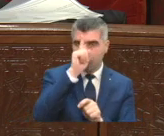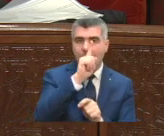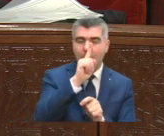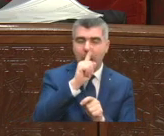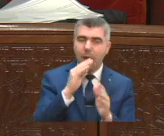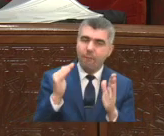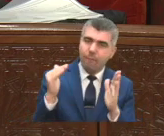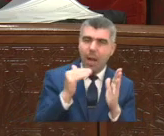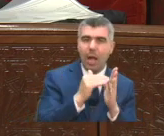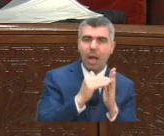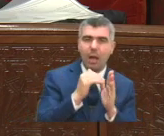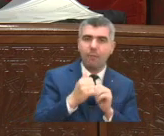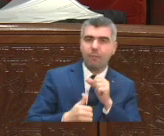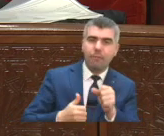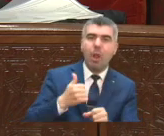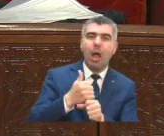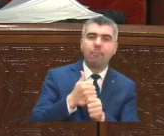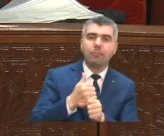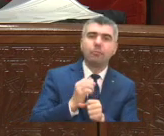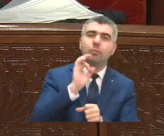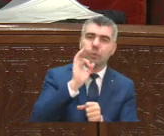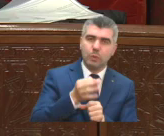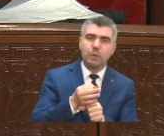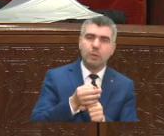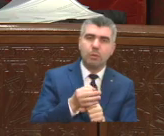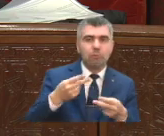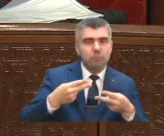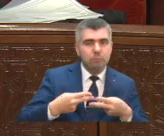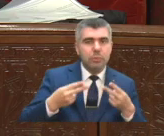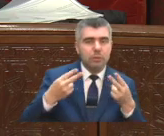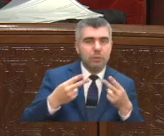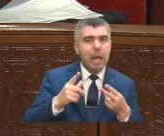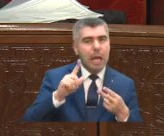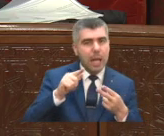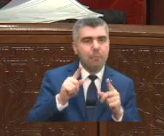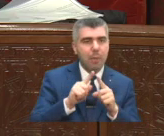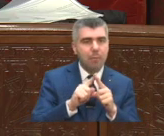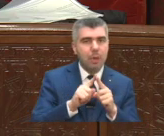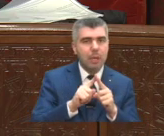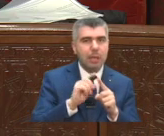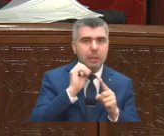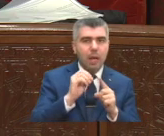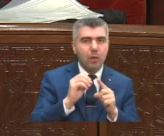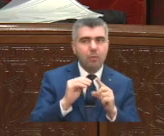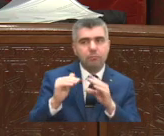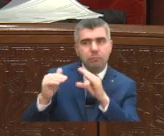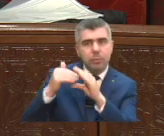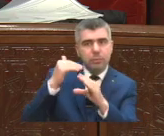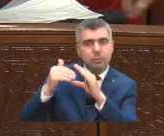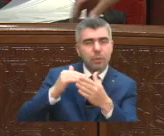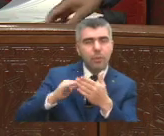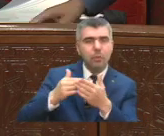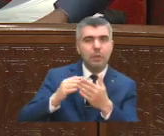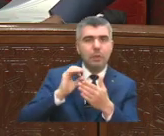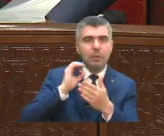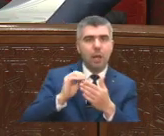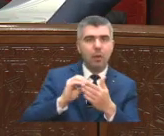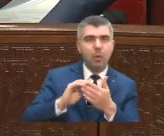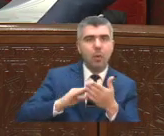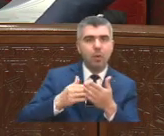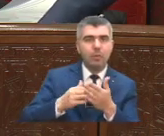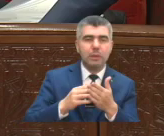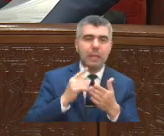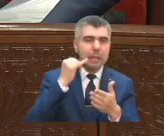السنه تكون موجوده، باش لا الدروس ولا التجاوب مع الطلبه، وغادي يكون عندهم واحد لابليكاسيون سمارت